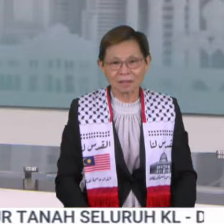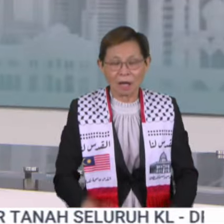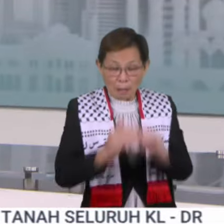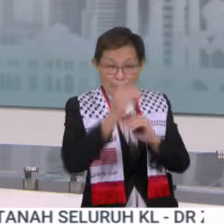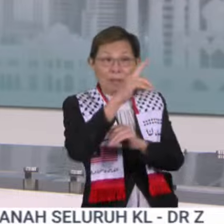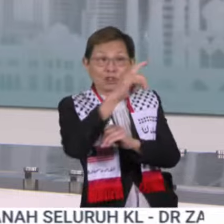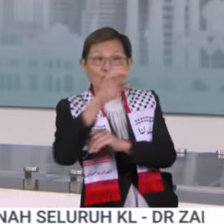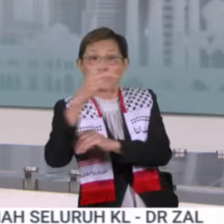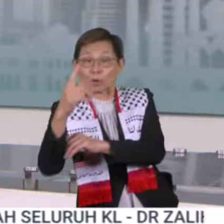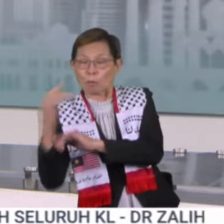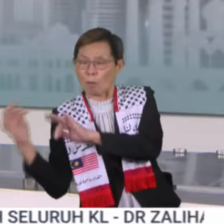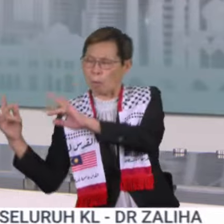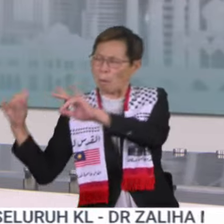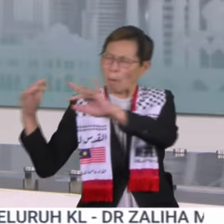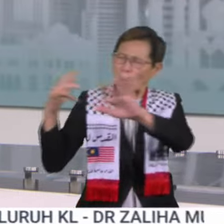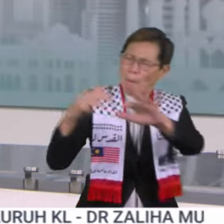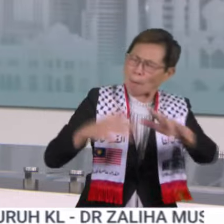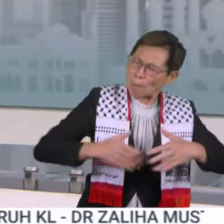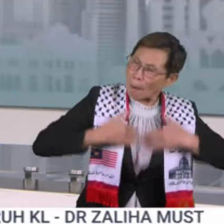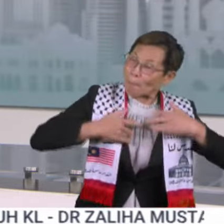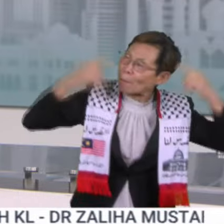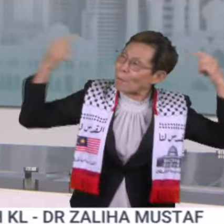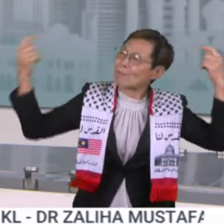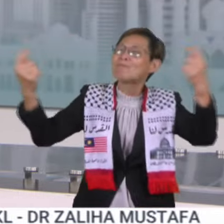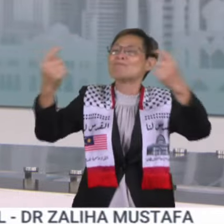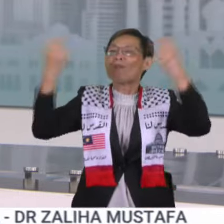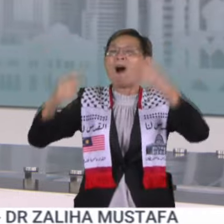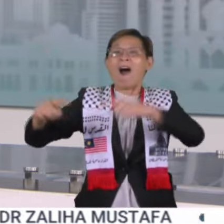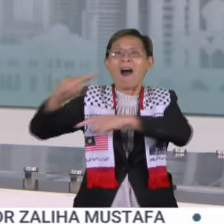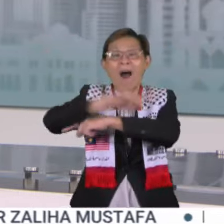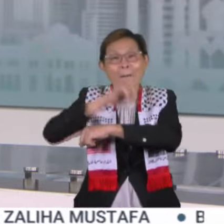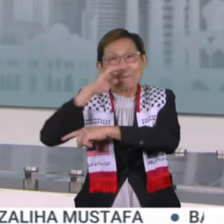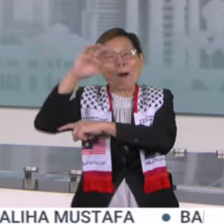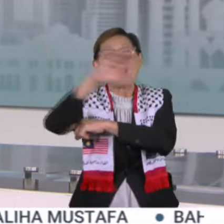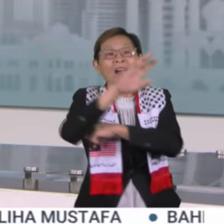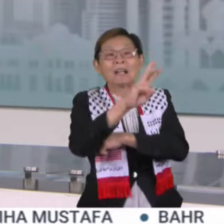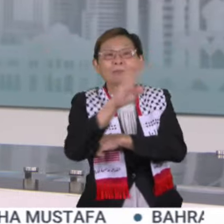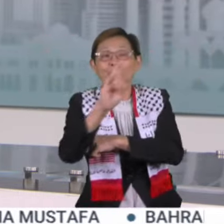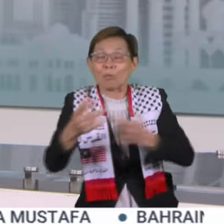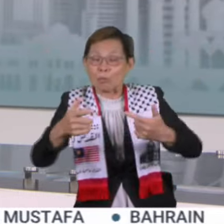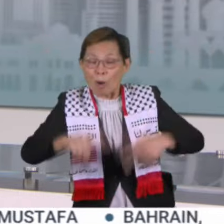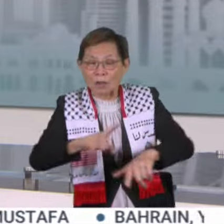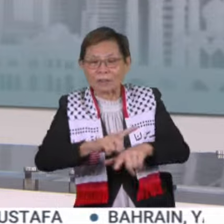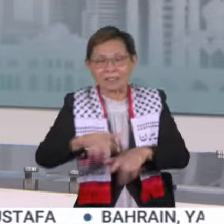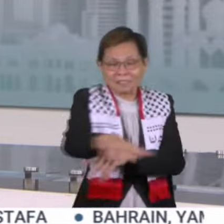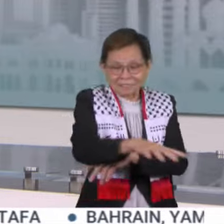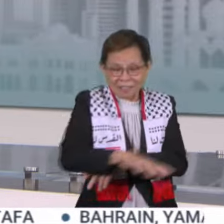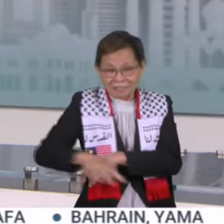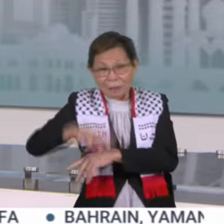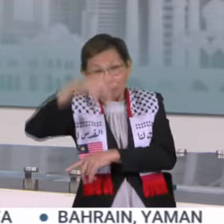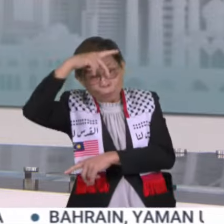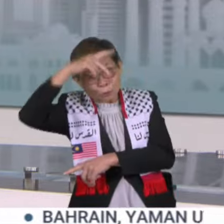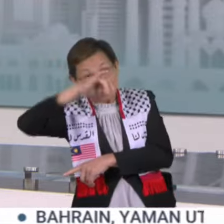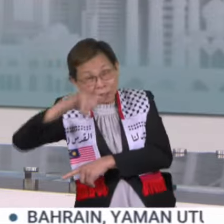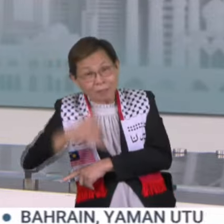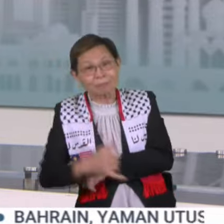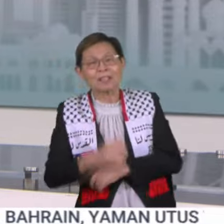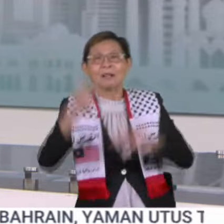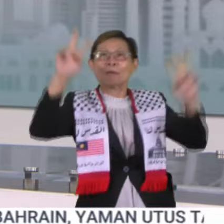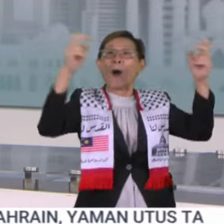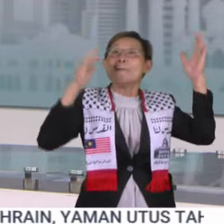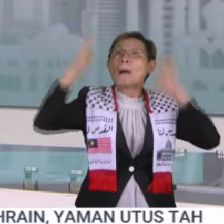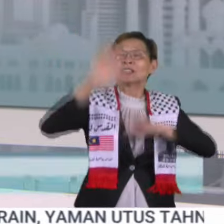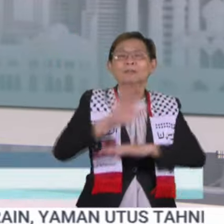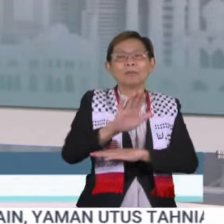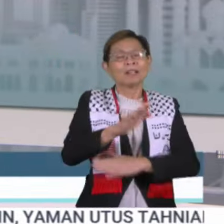Lebih 100,000 pengunjung memeriahkan sambutan Hari Kebangsaan ke-67 yang berlangsung di Dataran Putrajaya. Bertemakan